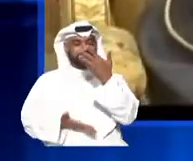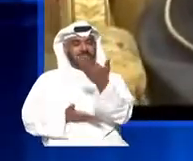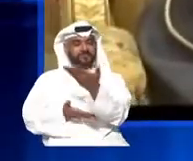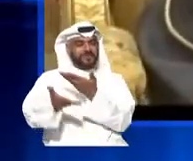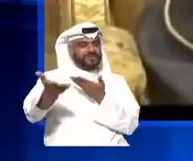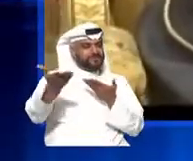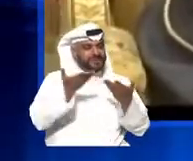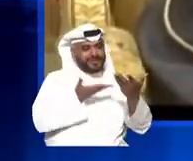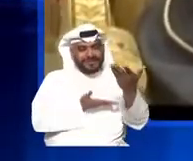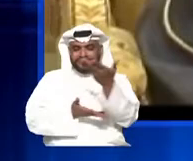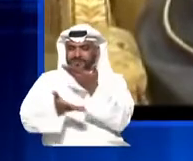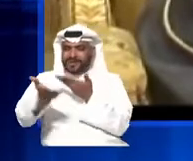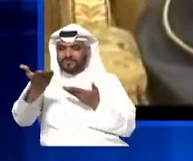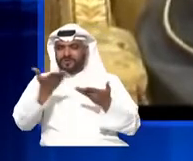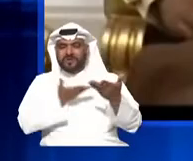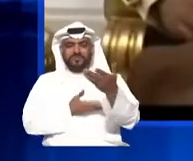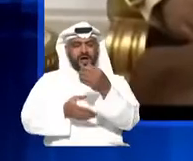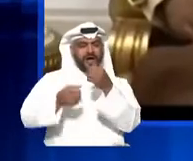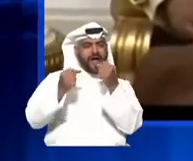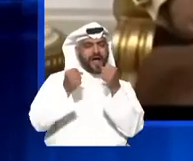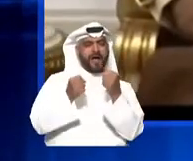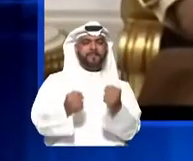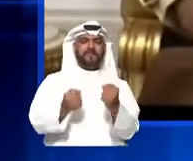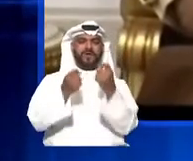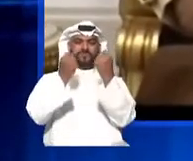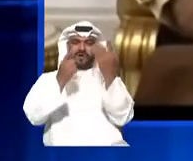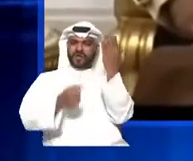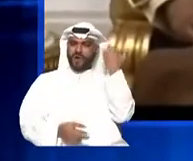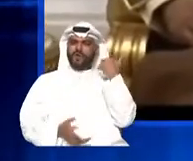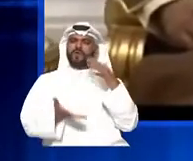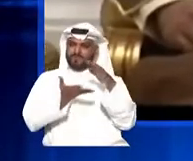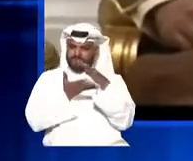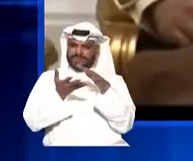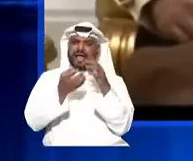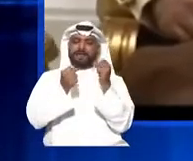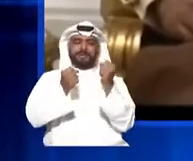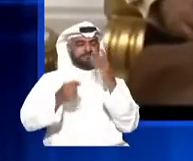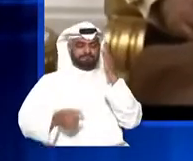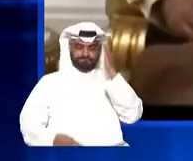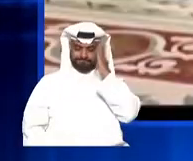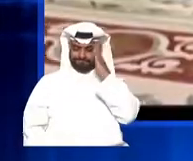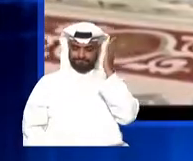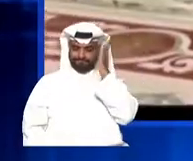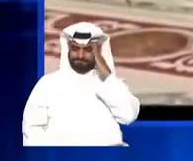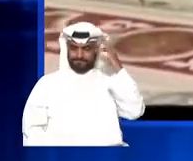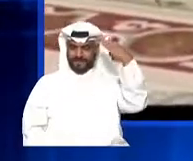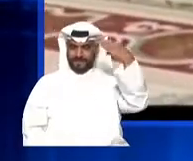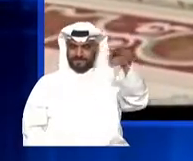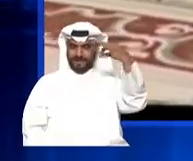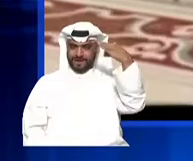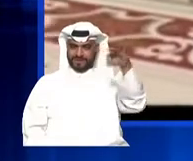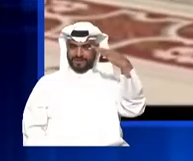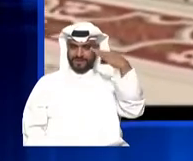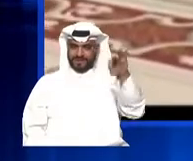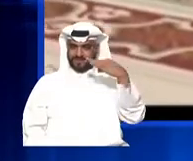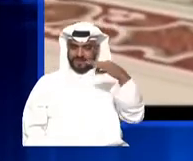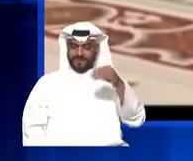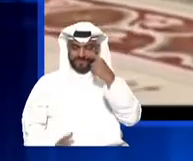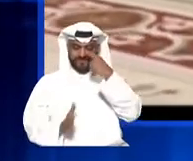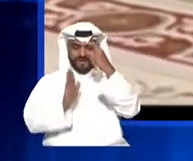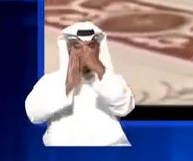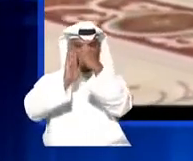سهلة الحقيقة، قوى سياسية وتنافر وإلى آخره، لكن تعامل مع هذه الأوضاع بالجانبين